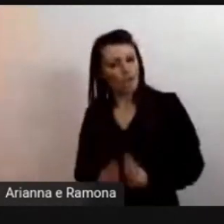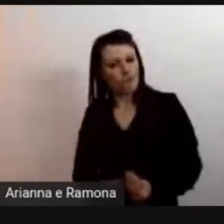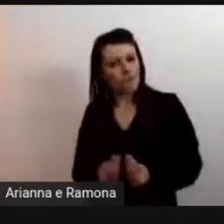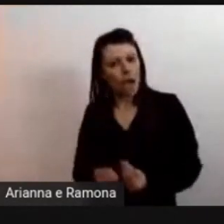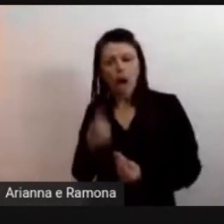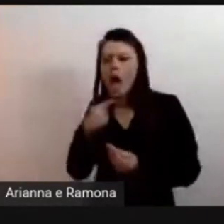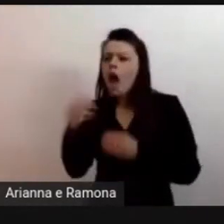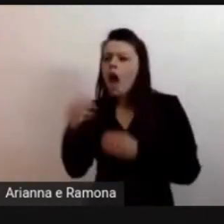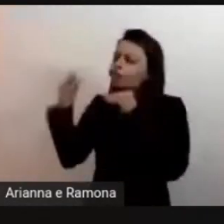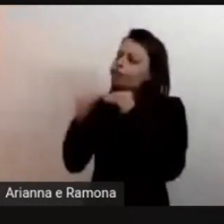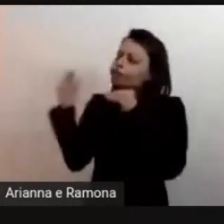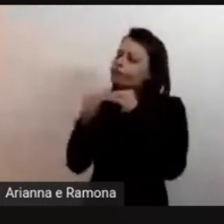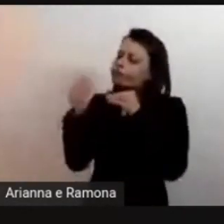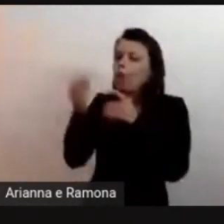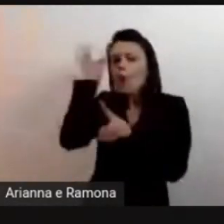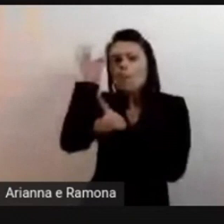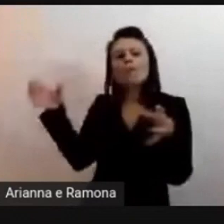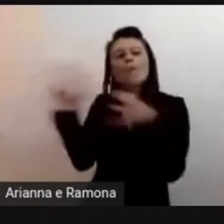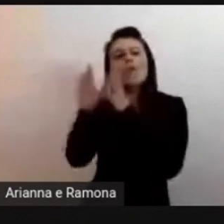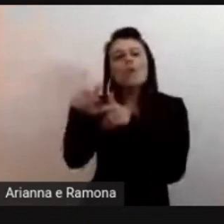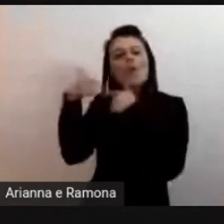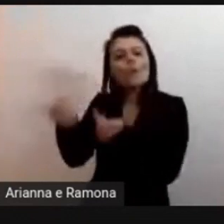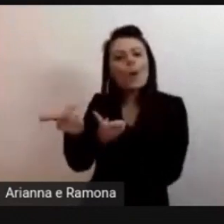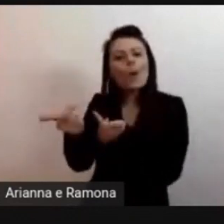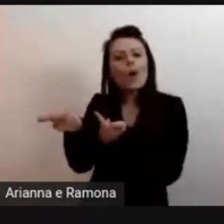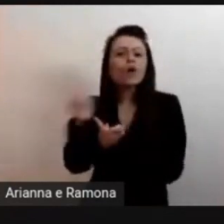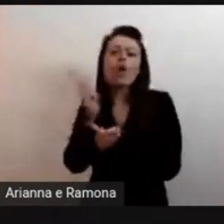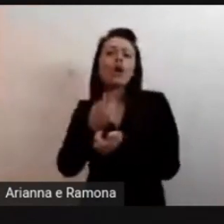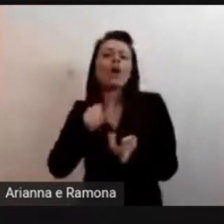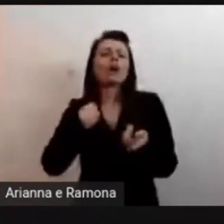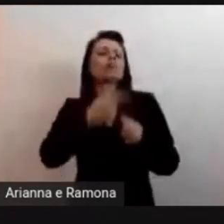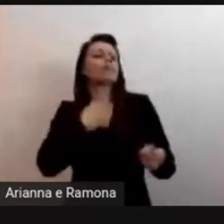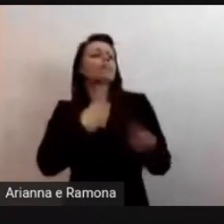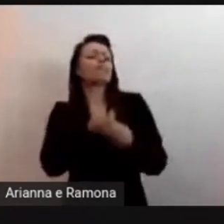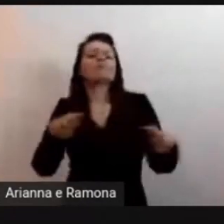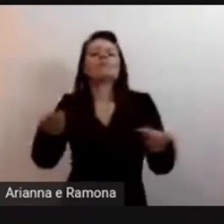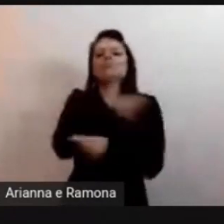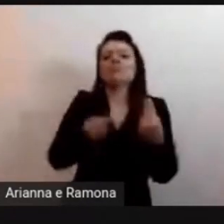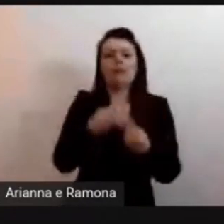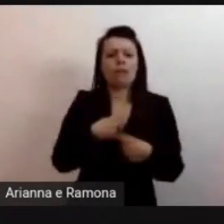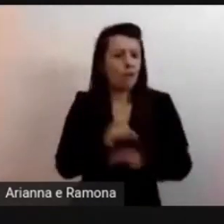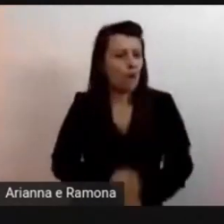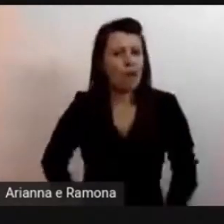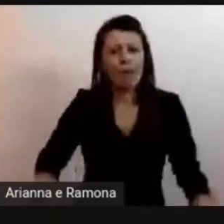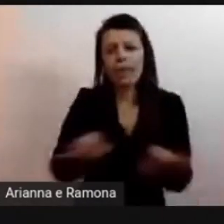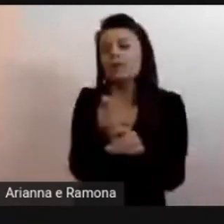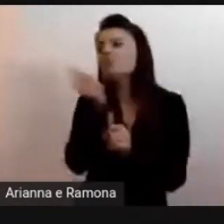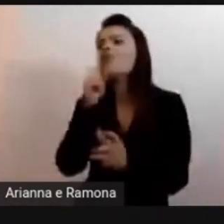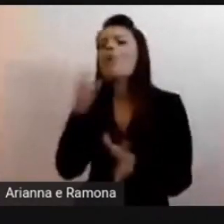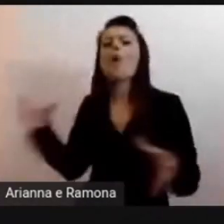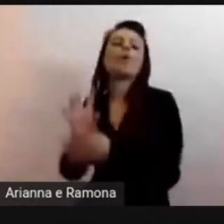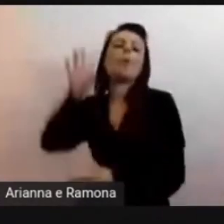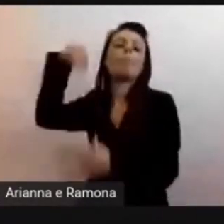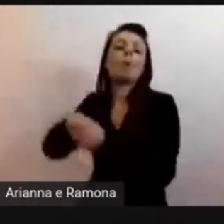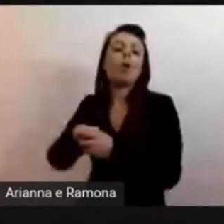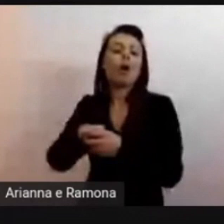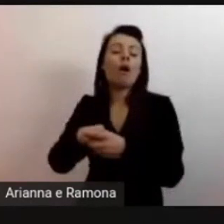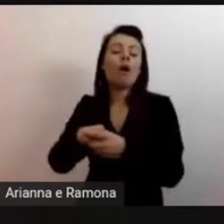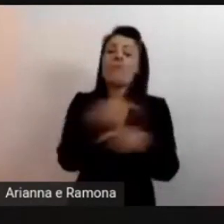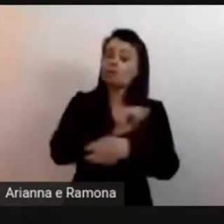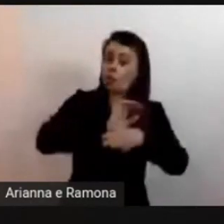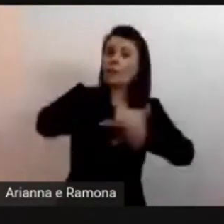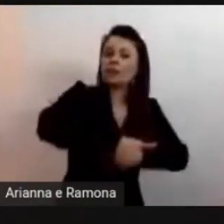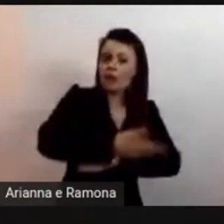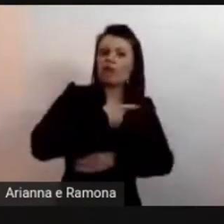consegue quel gruppo non per smerciare viene detto medioevo c'è però non ci